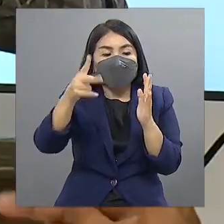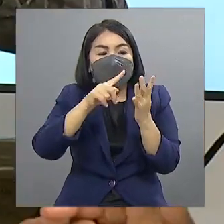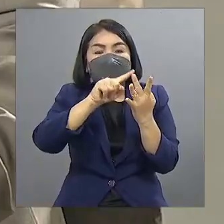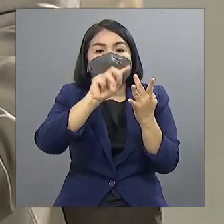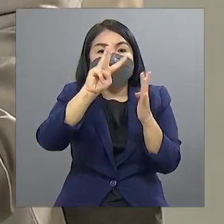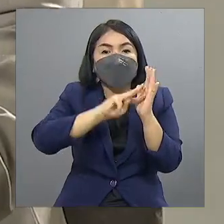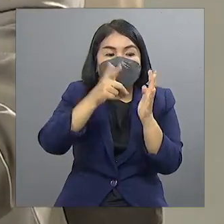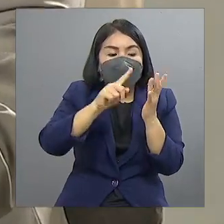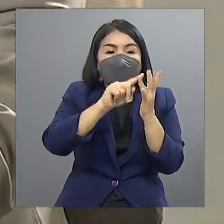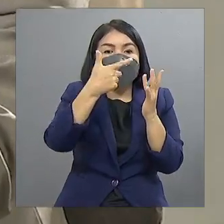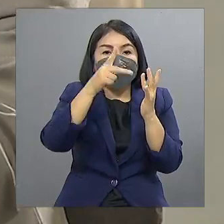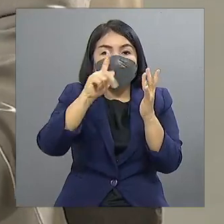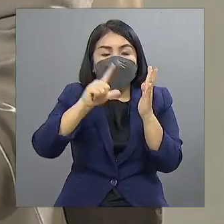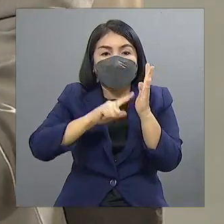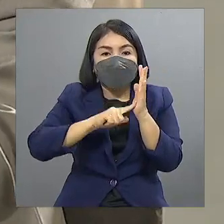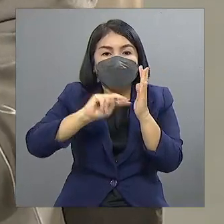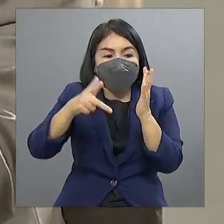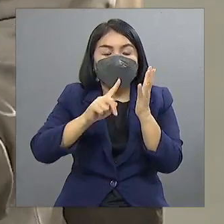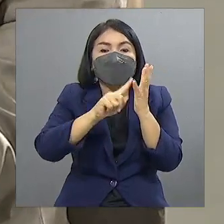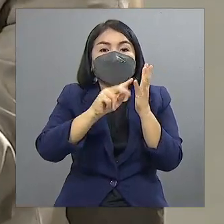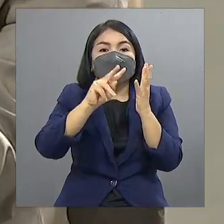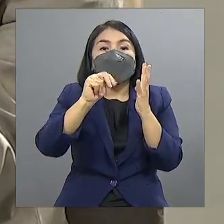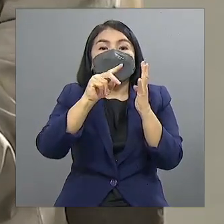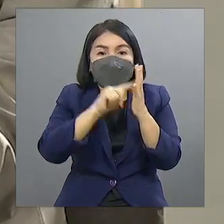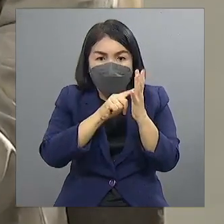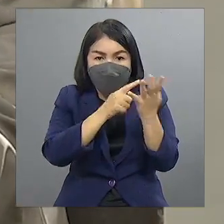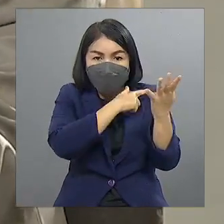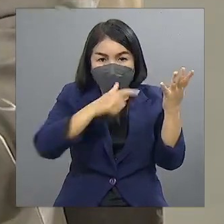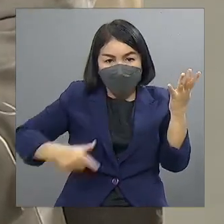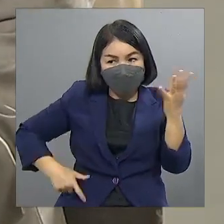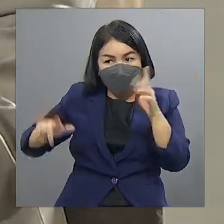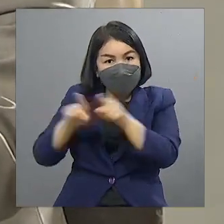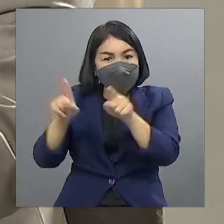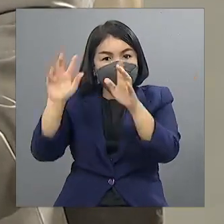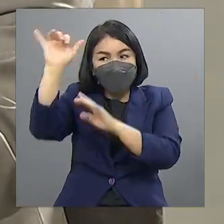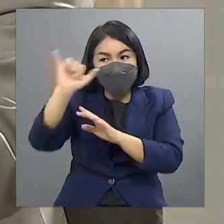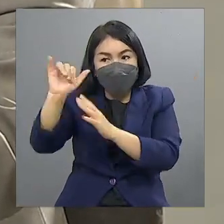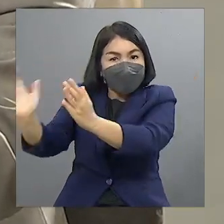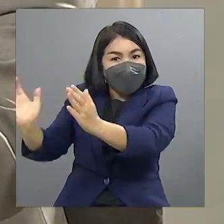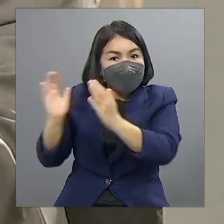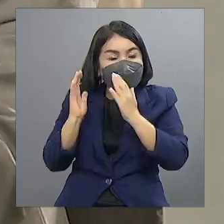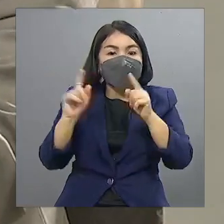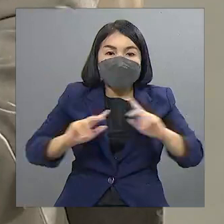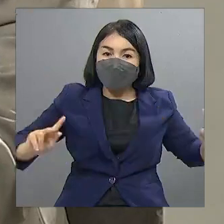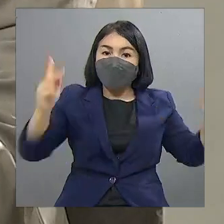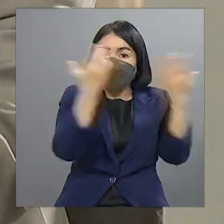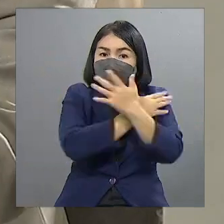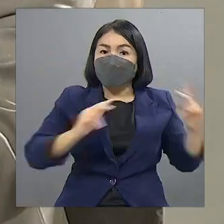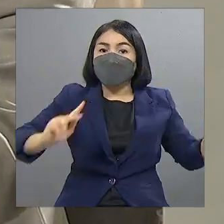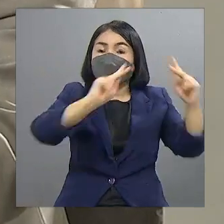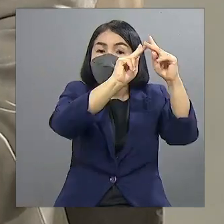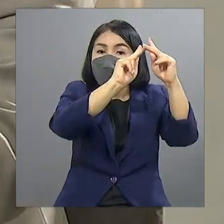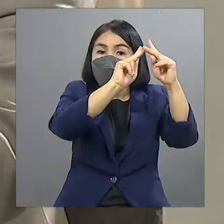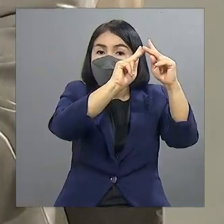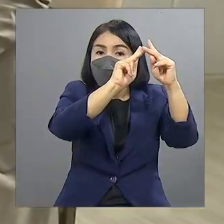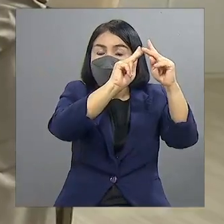พ.ศ. 2445พระองค์ท่านปรับเปลี่ยนเป็นแบบยุโรปก็คือให้มีกระทรวง2435จึงสำ